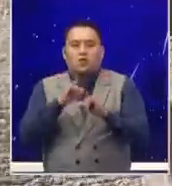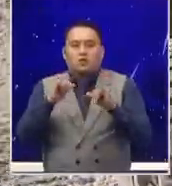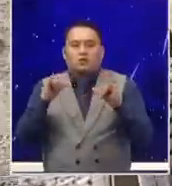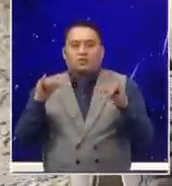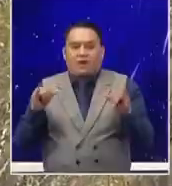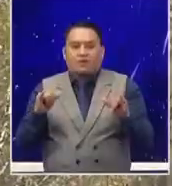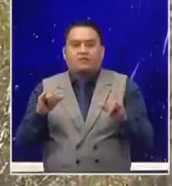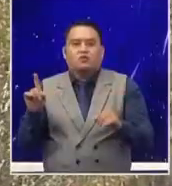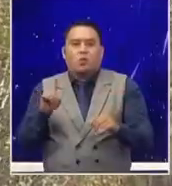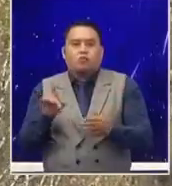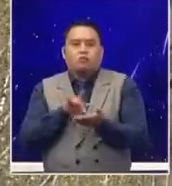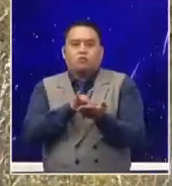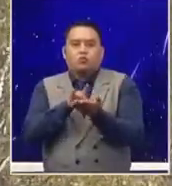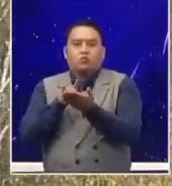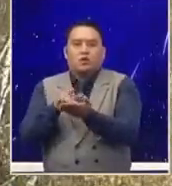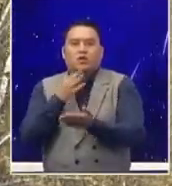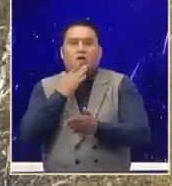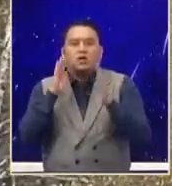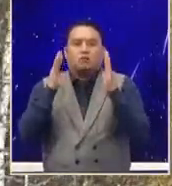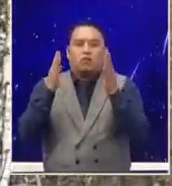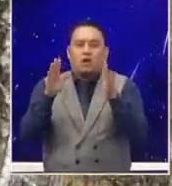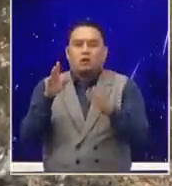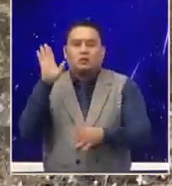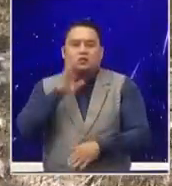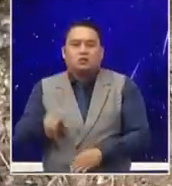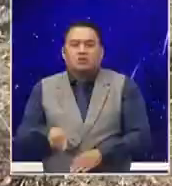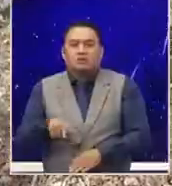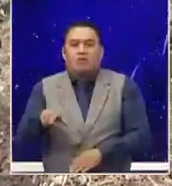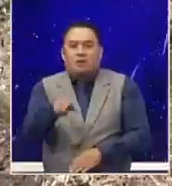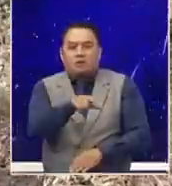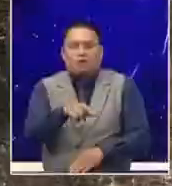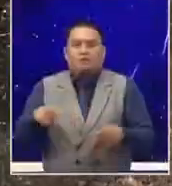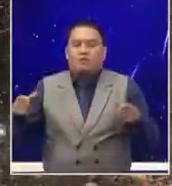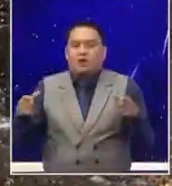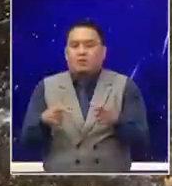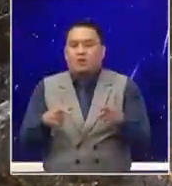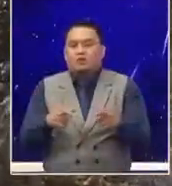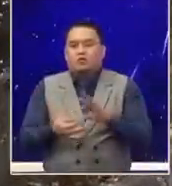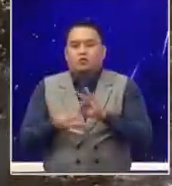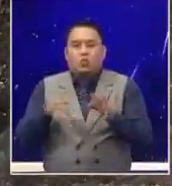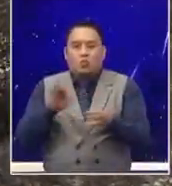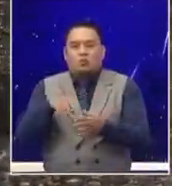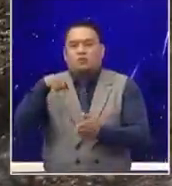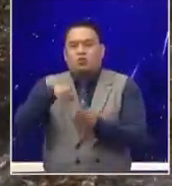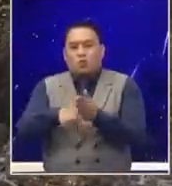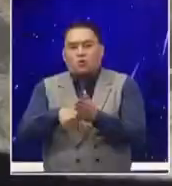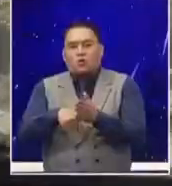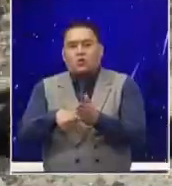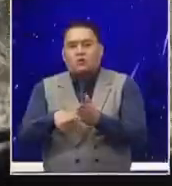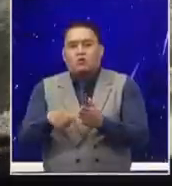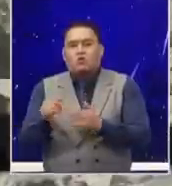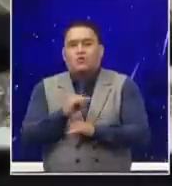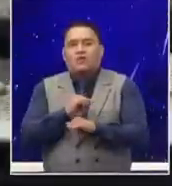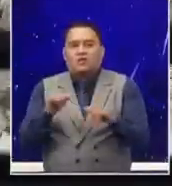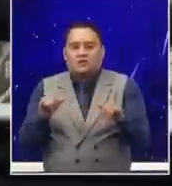направление эко, то есть путешествия по национальным паркам, озерам и сакральным местам. Особенно в период пандемии спрос на путешествия по внутренним маршрутам значительно вырос,